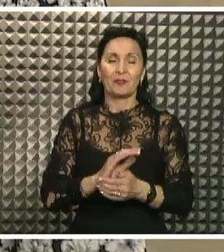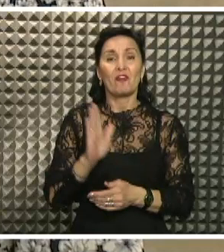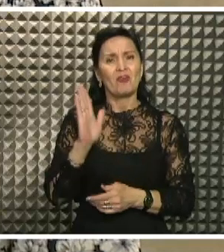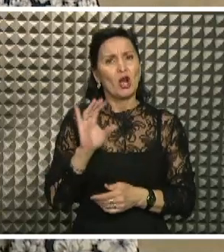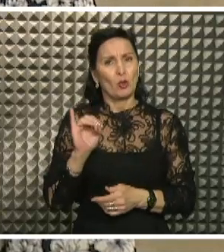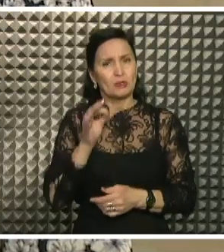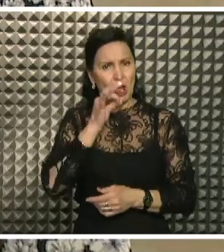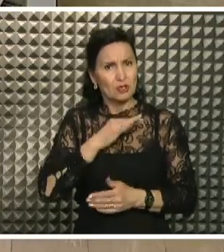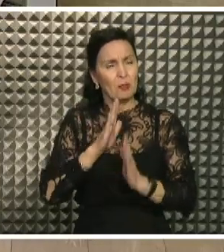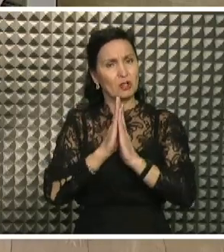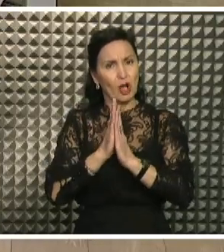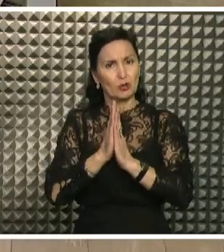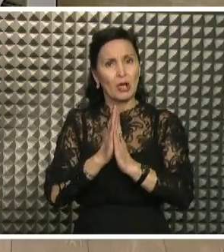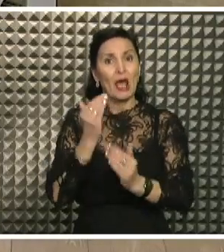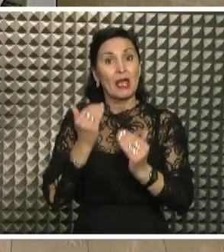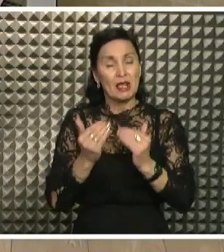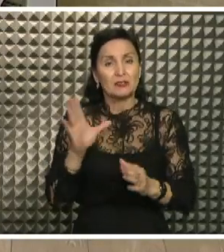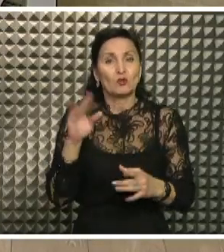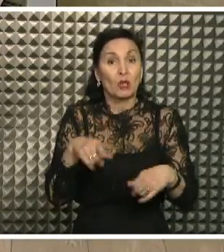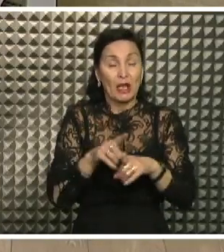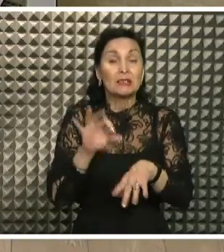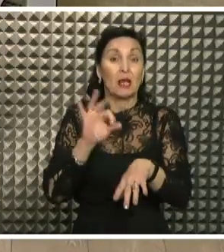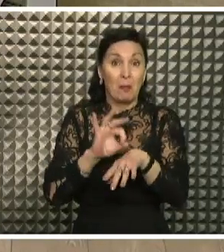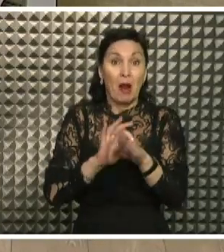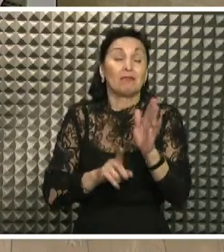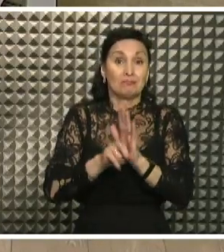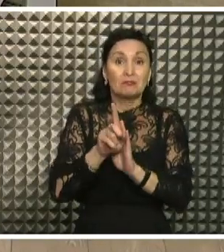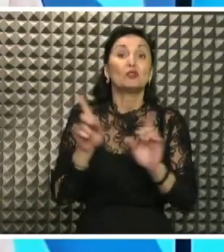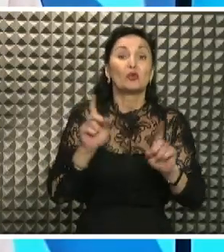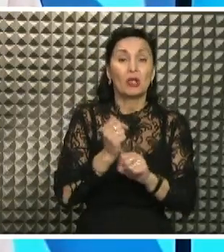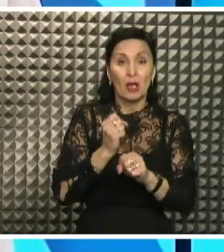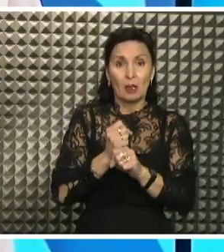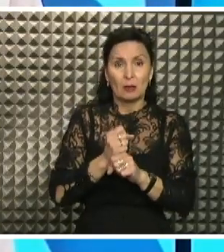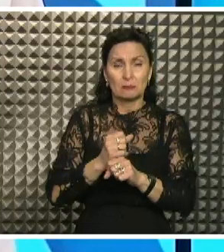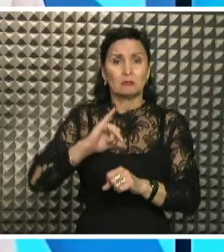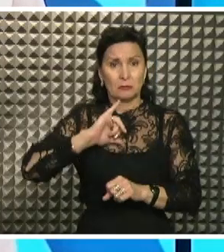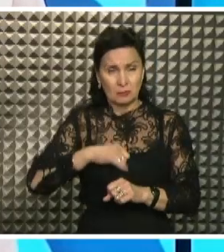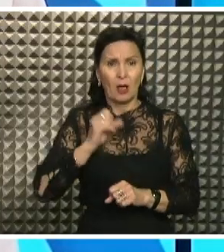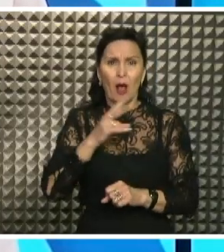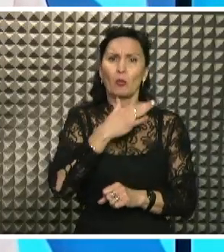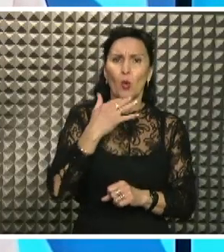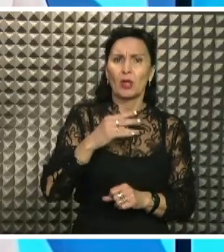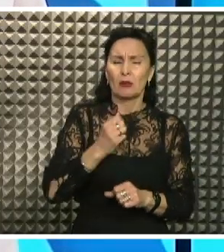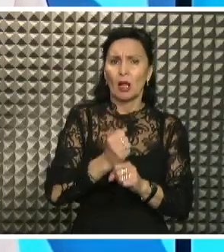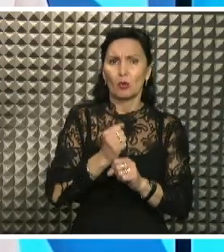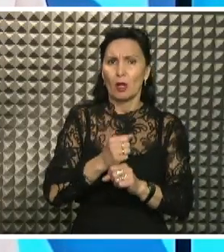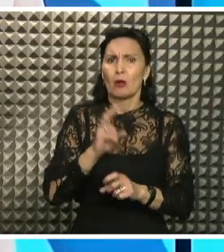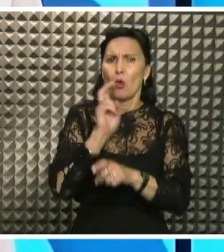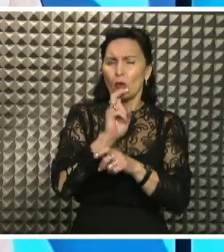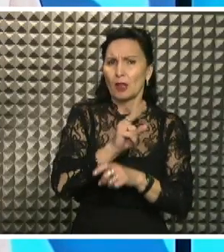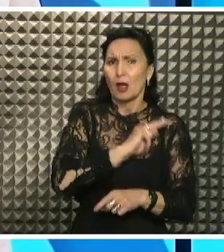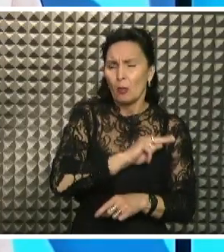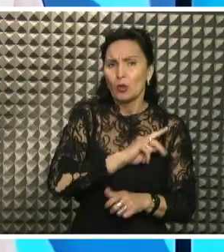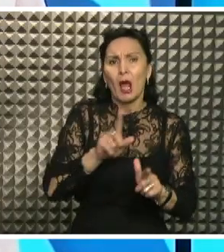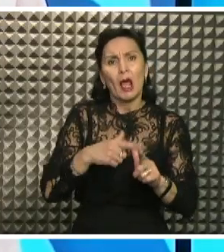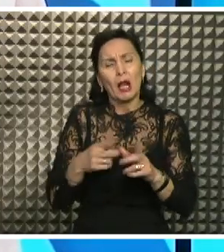Юрьевна, скажите, пожалуйста, вот если все-таки заболели, то что делать? Переносить на ногах, вот как многие делают, ходят на работу, или все-таки